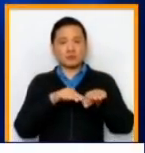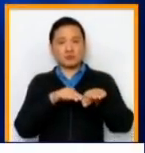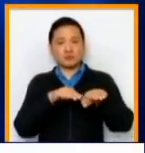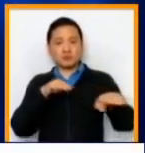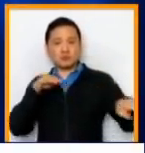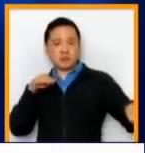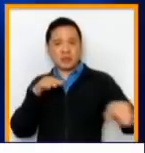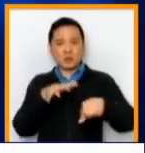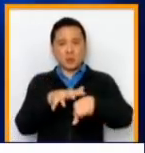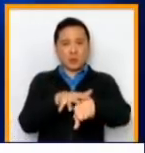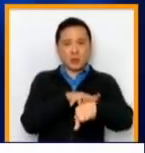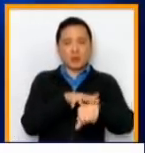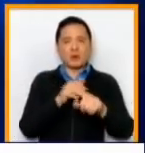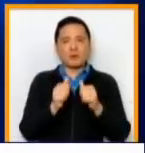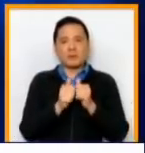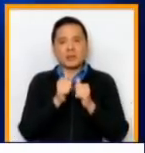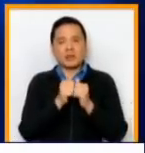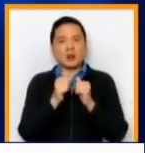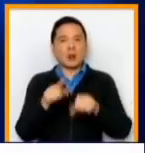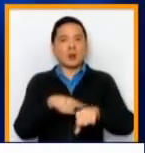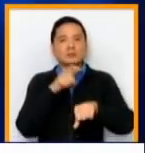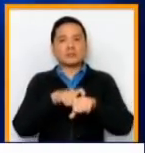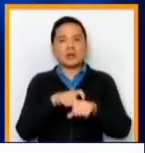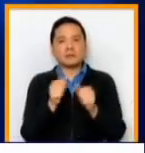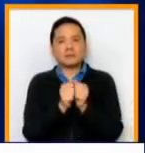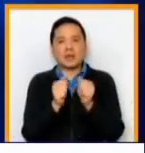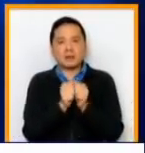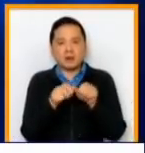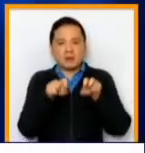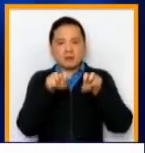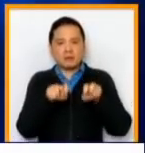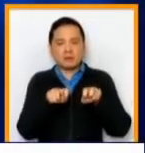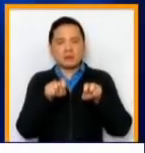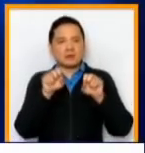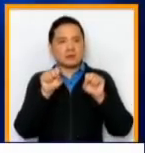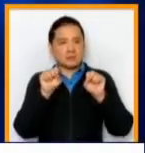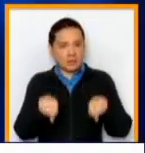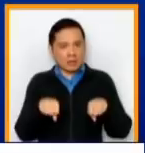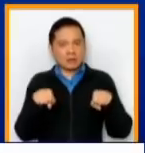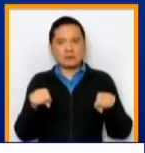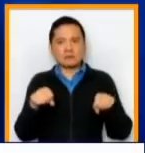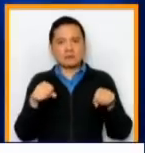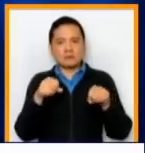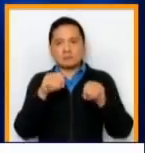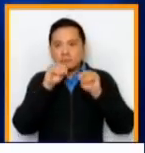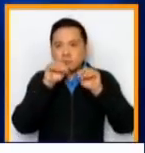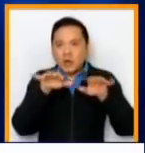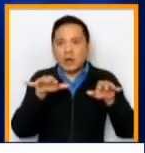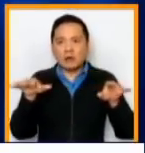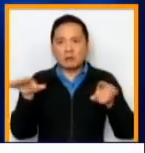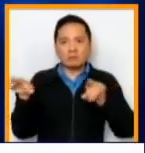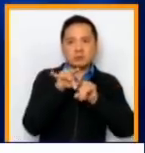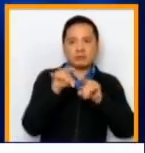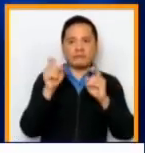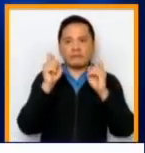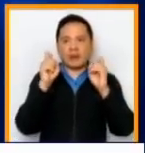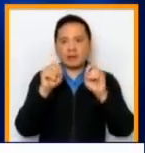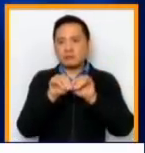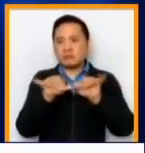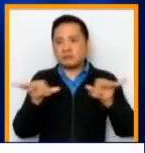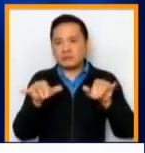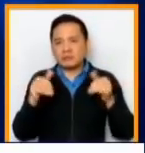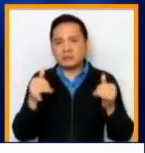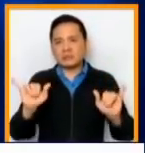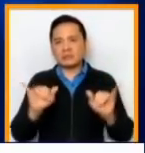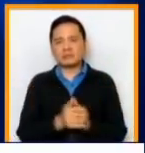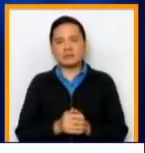tayo magsasama. This will definitely increase yung risk ng transmission ng sakit. Ayon sa DOH, nasa downtrend pa rin ang